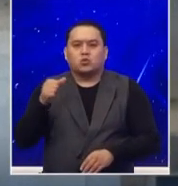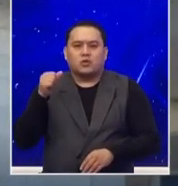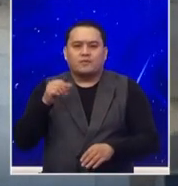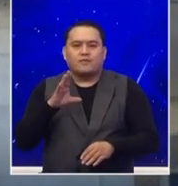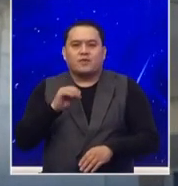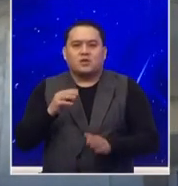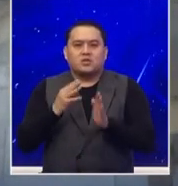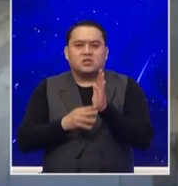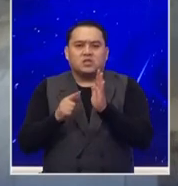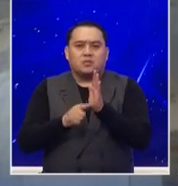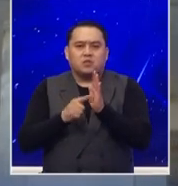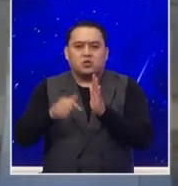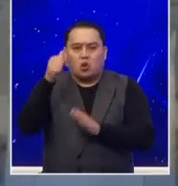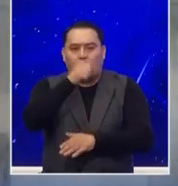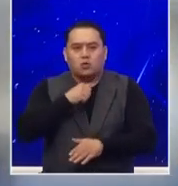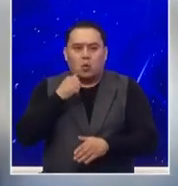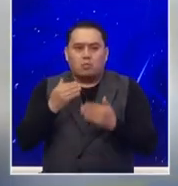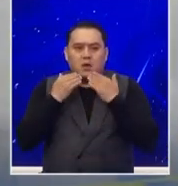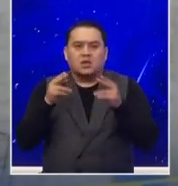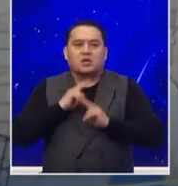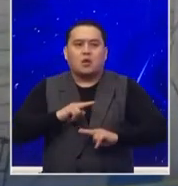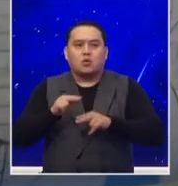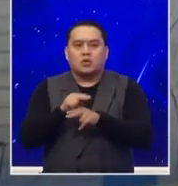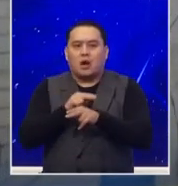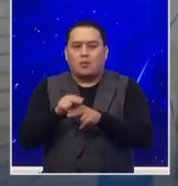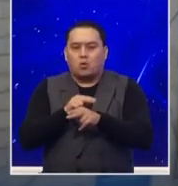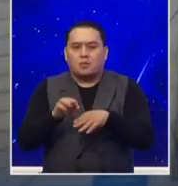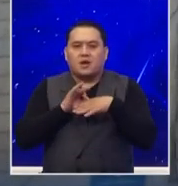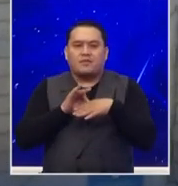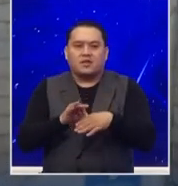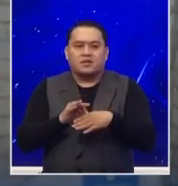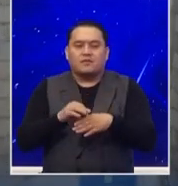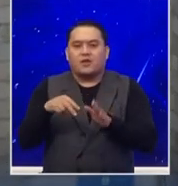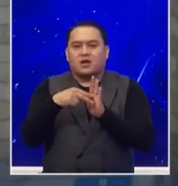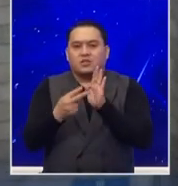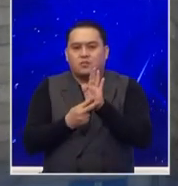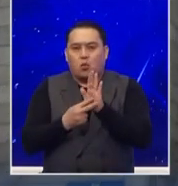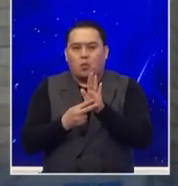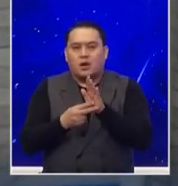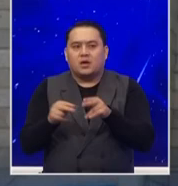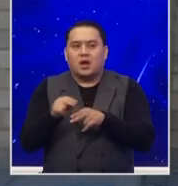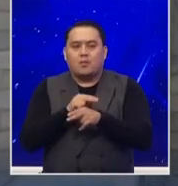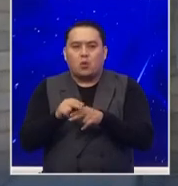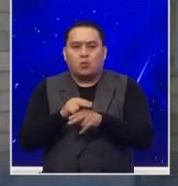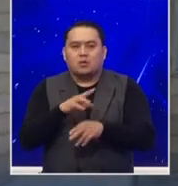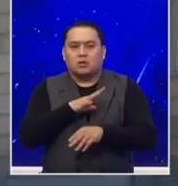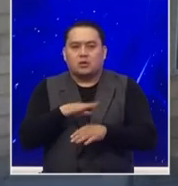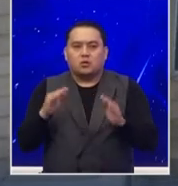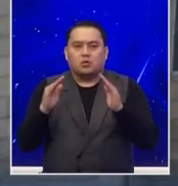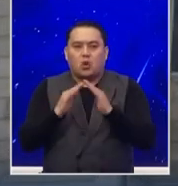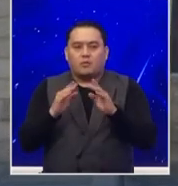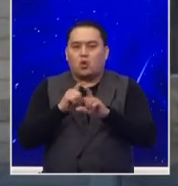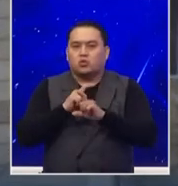в 1970 году. Последние работы по реконструкции здесь проводились в 2008. Однако с той поры сельское